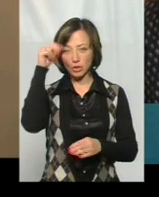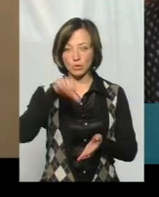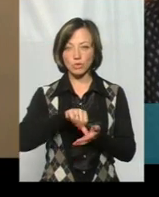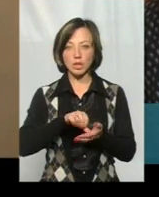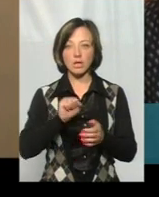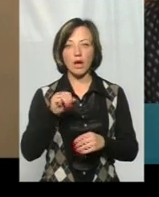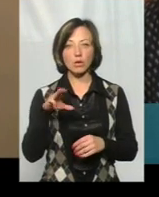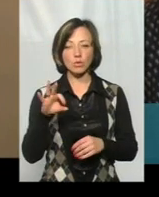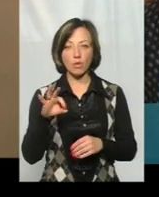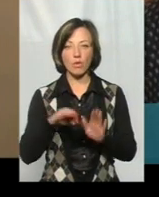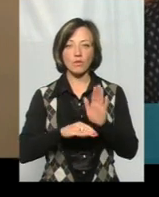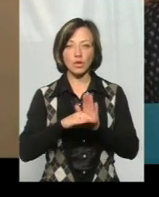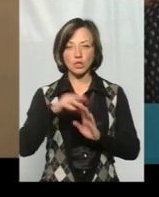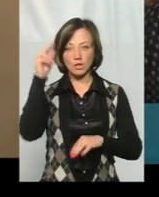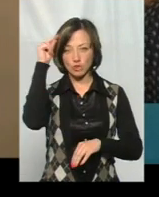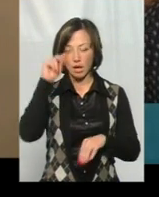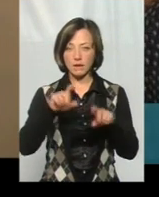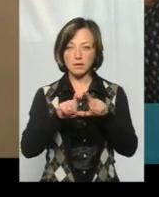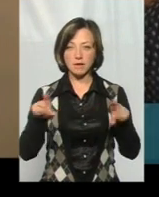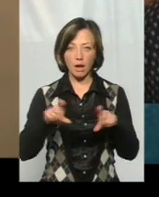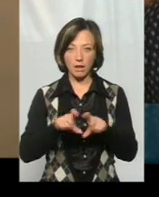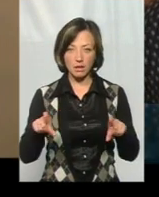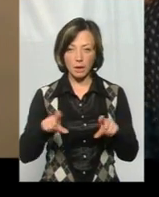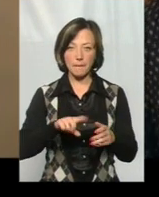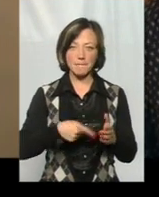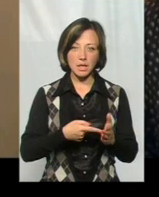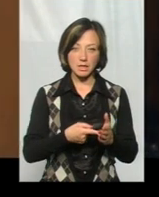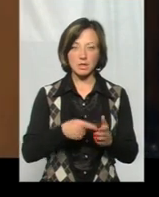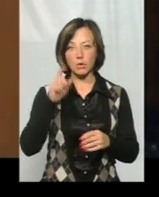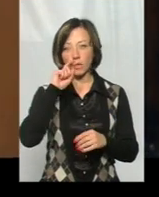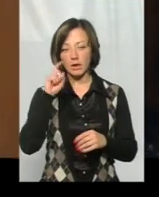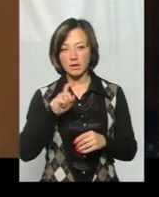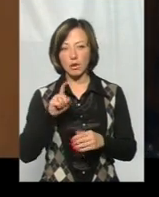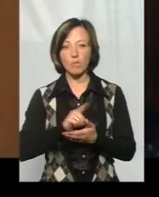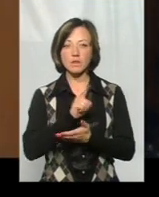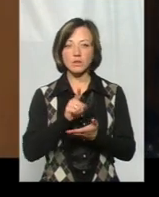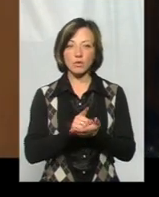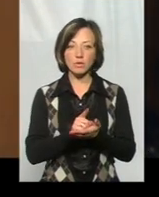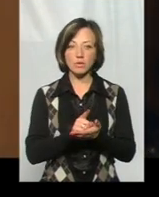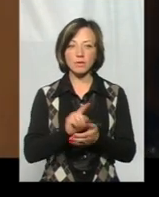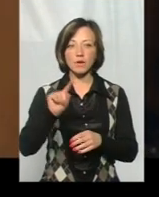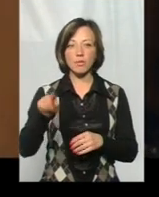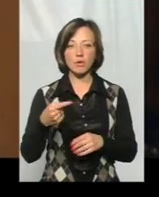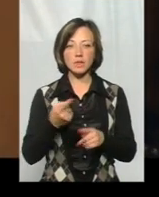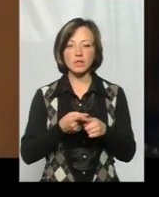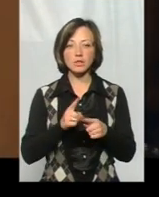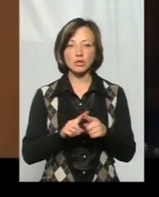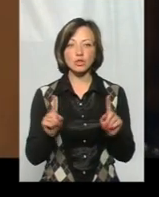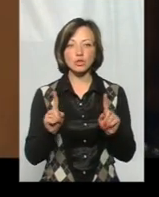учасників АТО в вищих навчальних закладах міста України. Обов'язкова вимога,